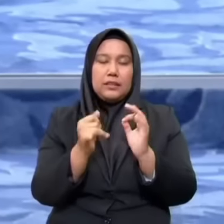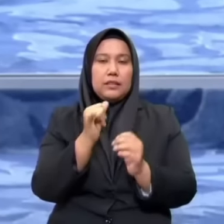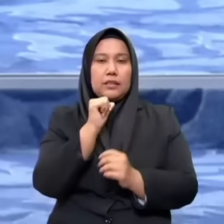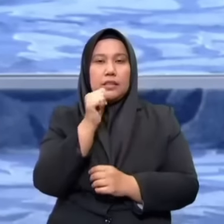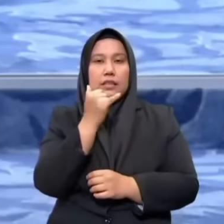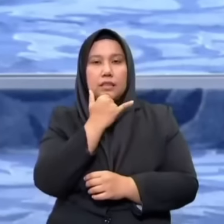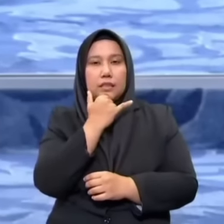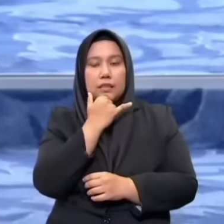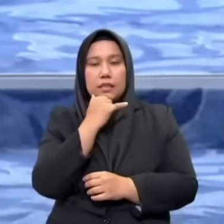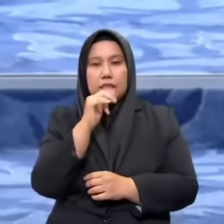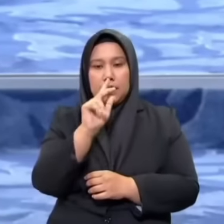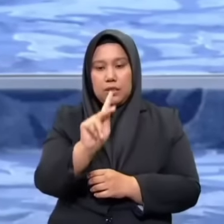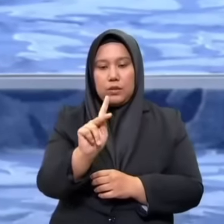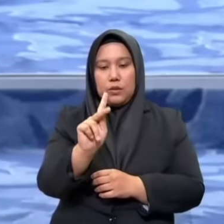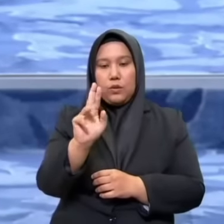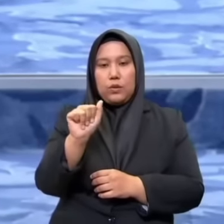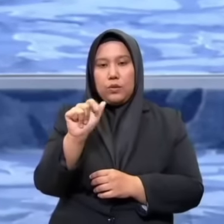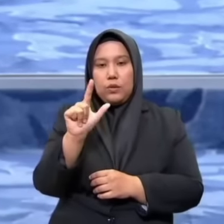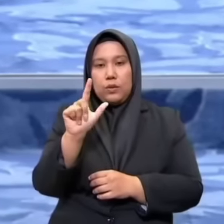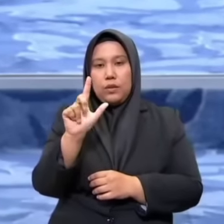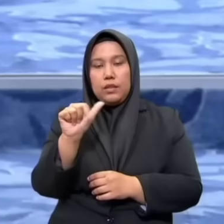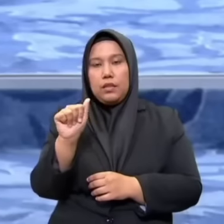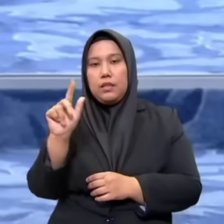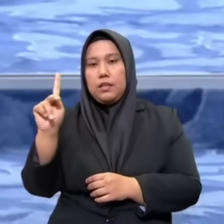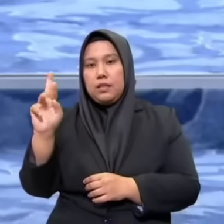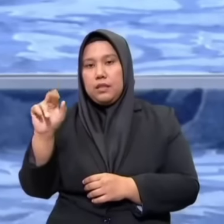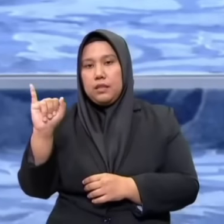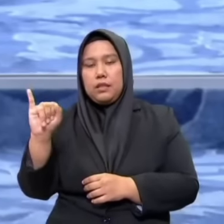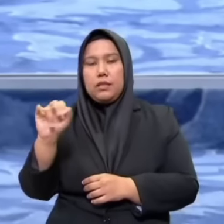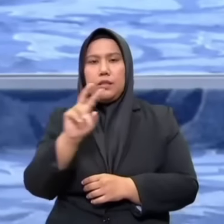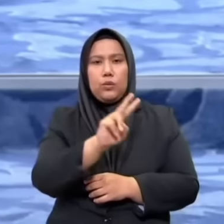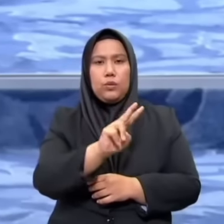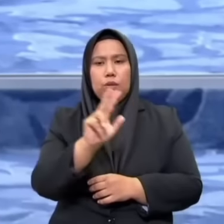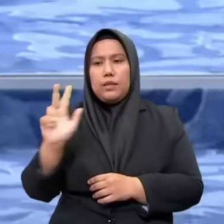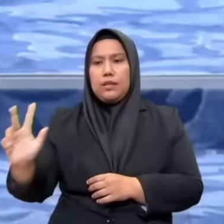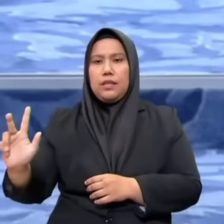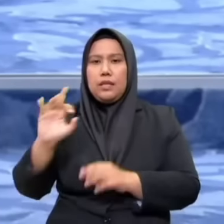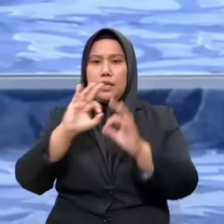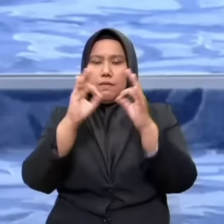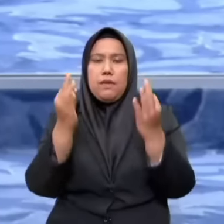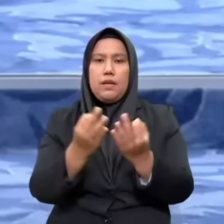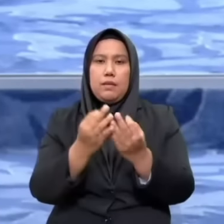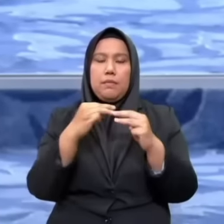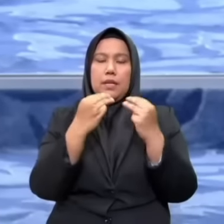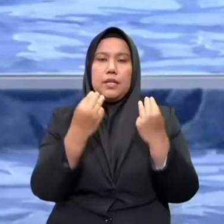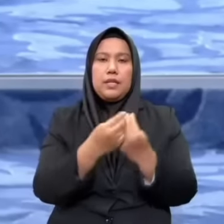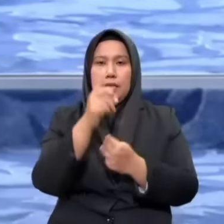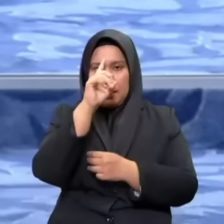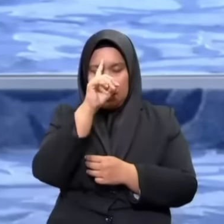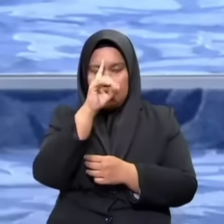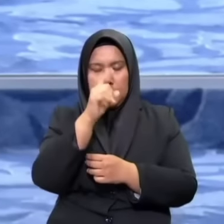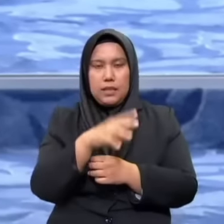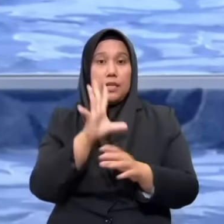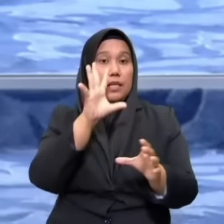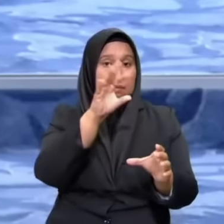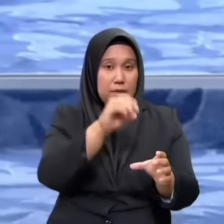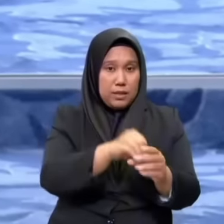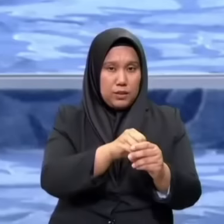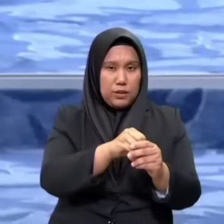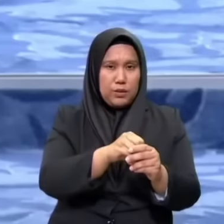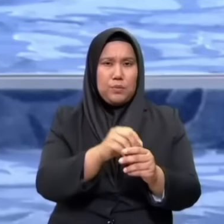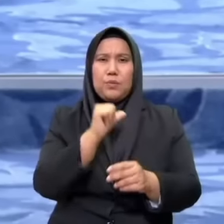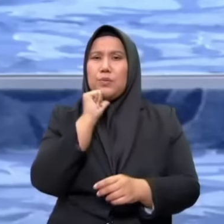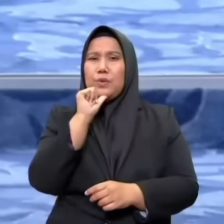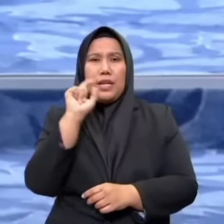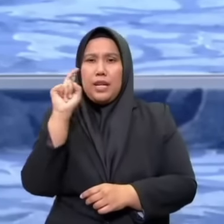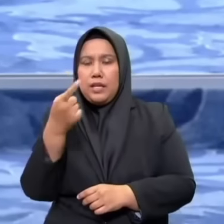Kuala Kerai itu mana, 2-3 keluarga masyarakat India itu dimasukkan. Tidak benar kalau dikatakan hanya untuk Melayu.